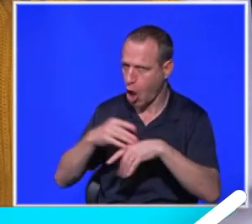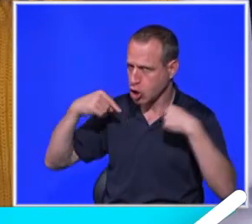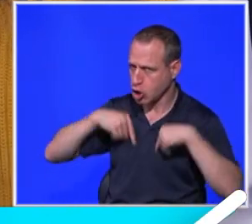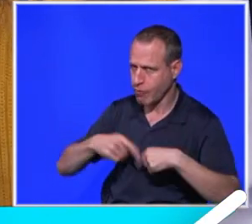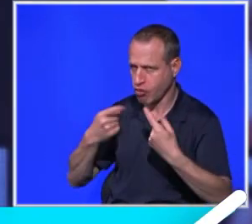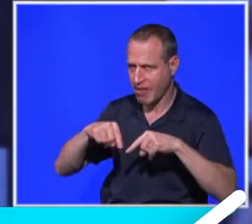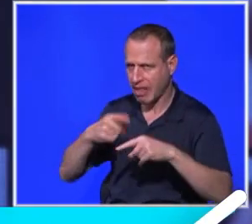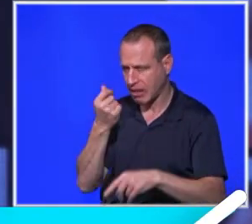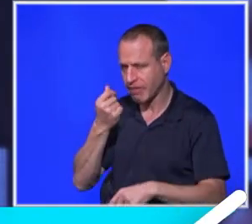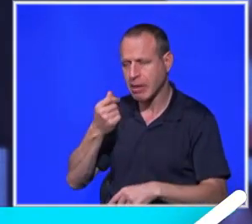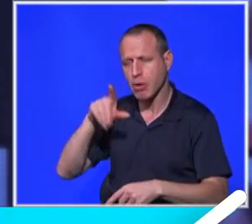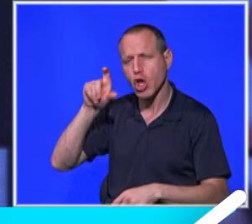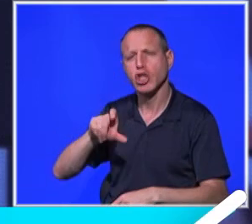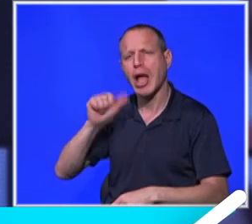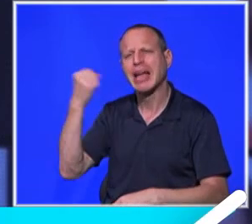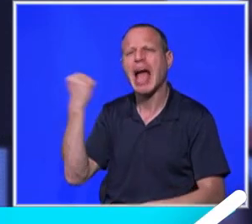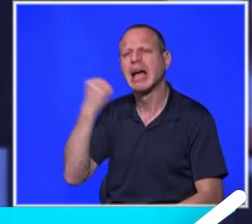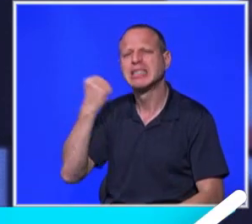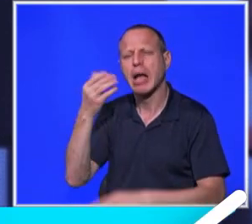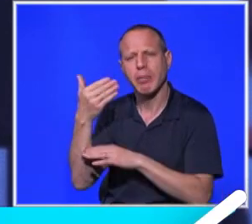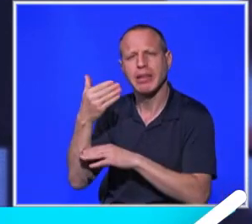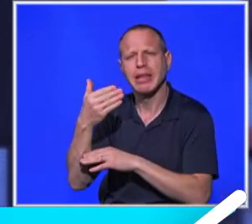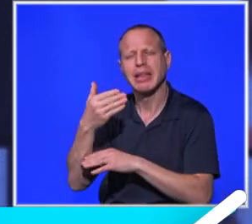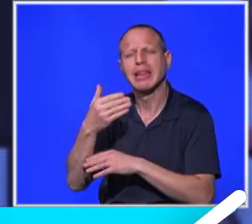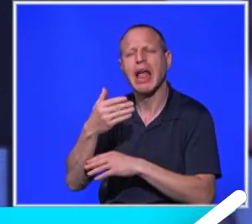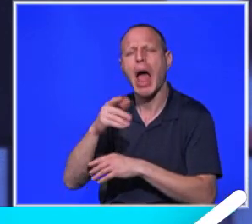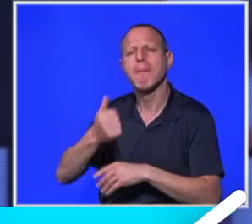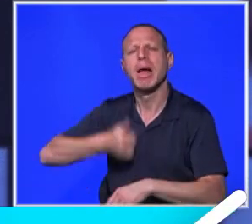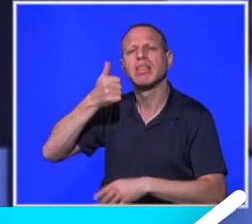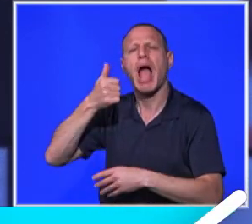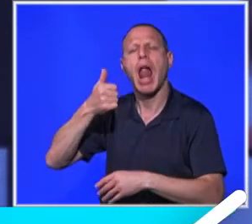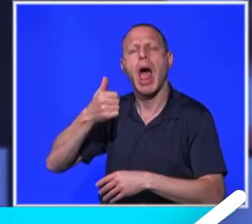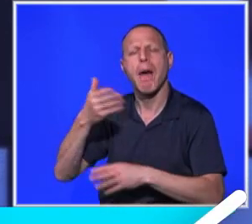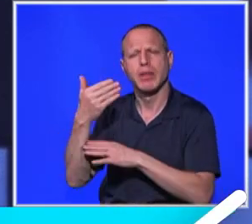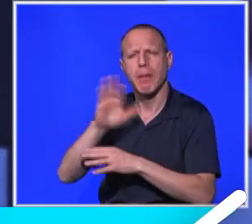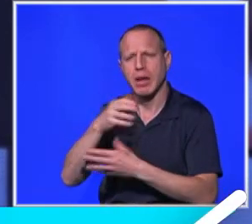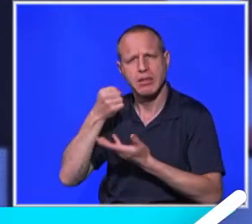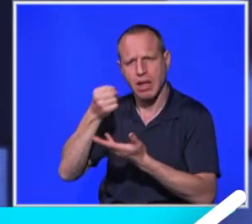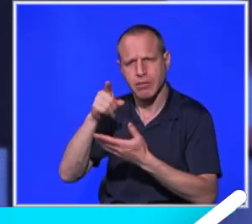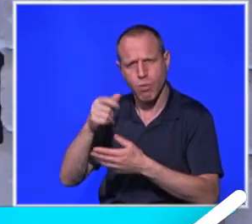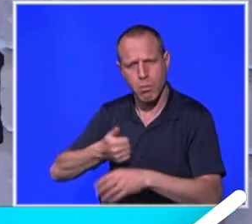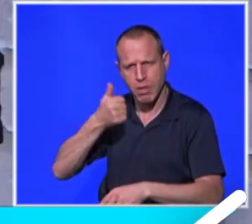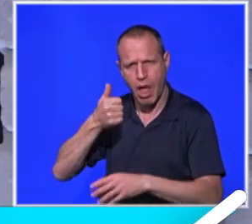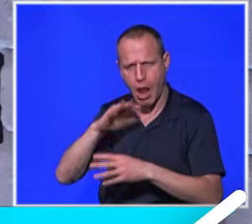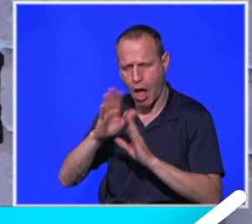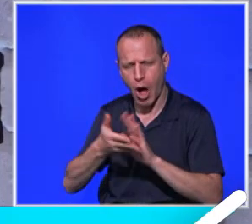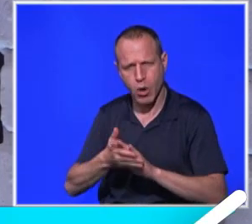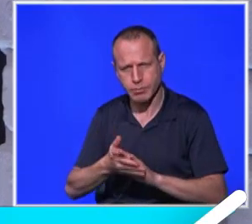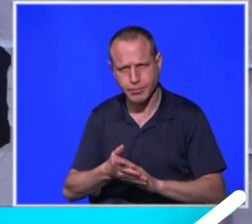הכי חזק במדינה כמעט, אולי חוץ מראש הממשלה, מנכ"ל המדינה. בלי תקציב, הוא הרי מנהל את הכל. המפלגות החרדיות נמצאות